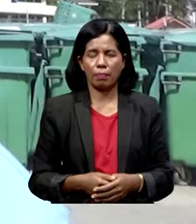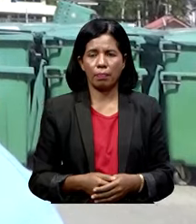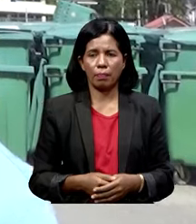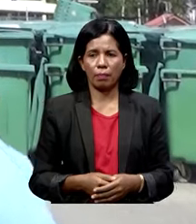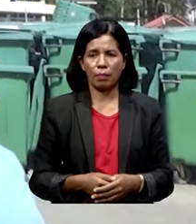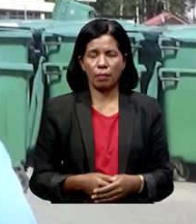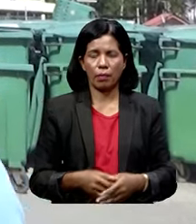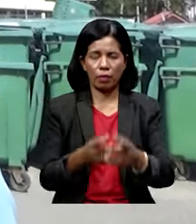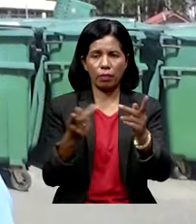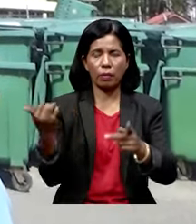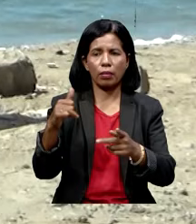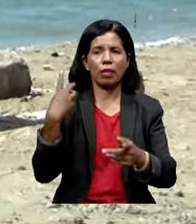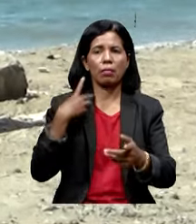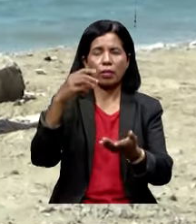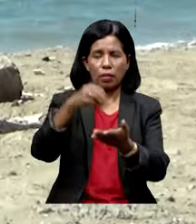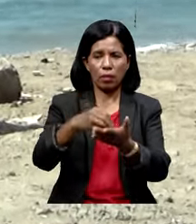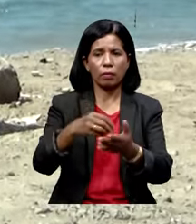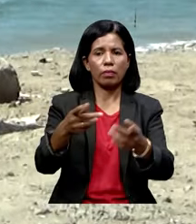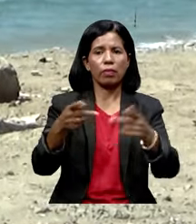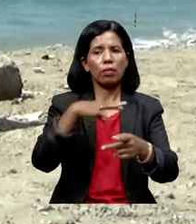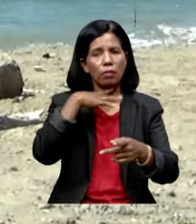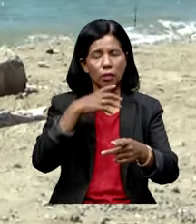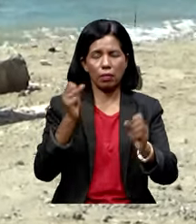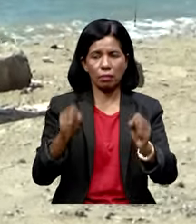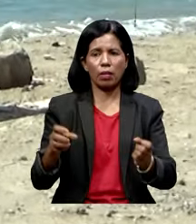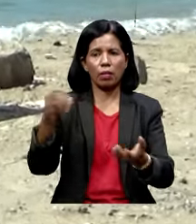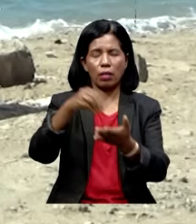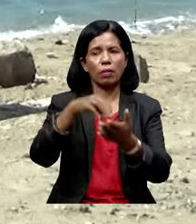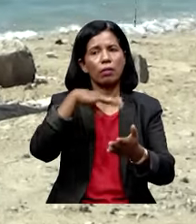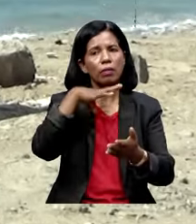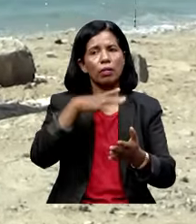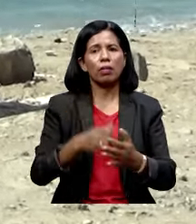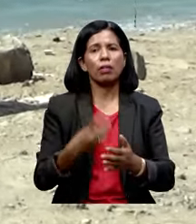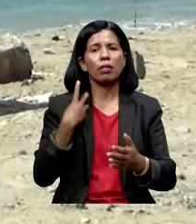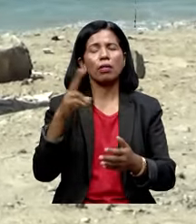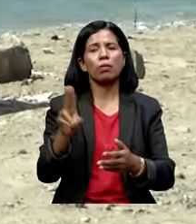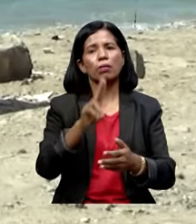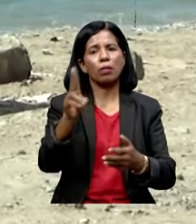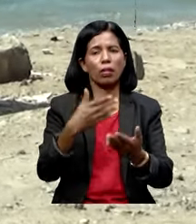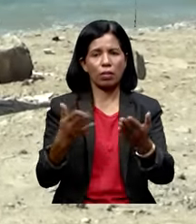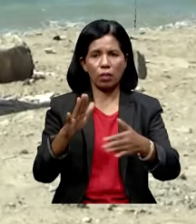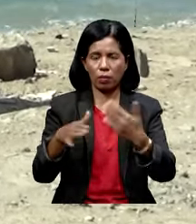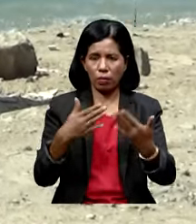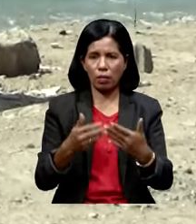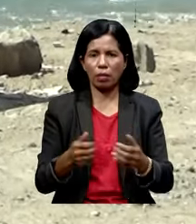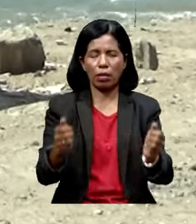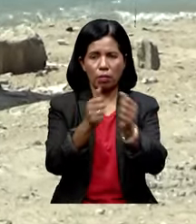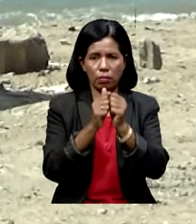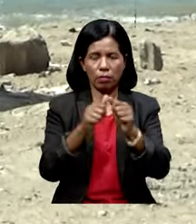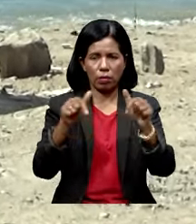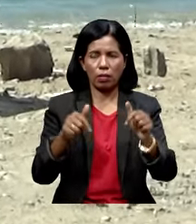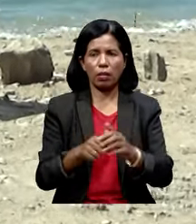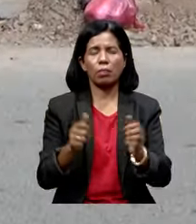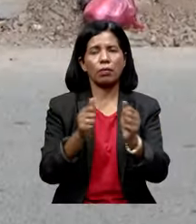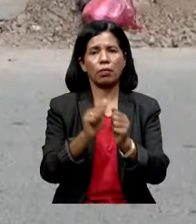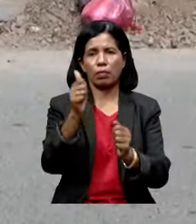isso faz ser, né? A mim instalo to, né? Então, bem, a operação numa. Operasan nanti kita usah na equipment sih. Hamu tuh nene ya salur